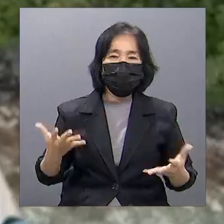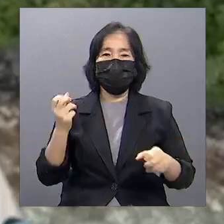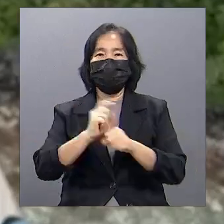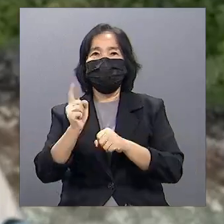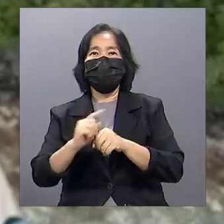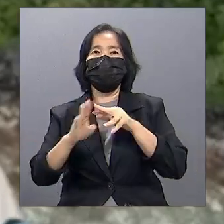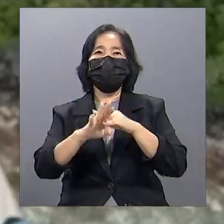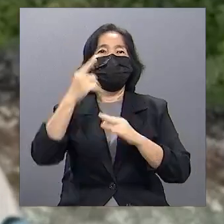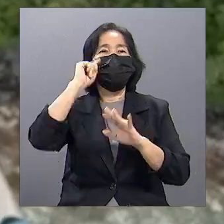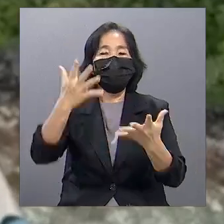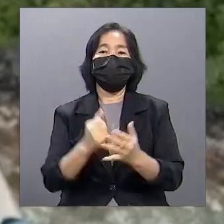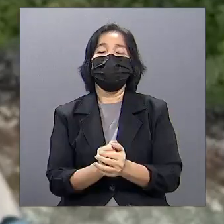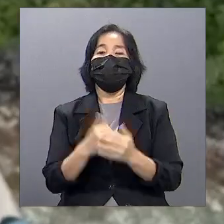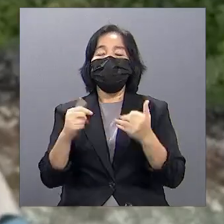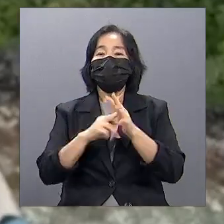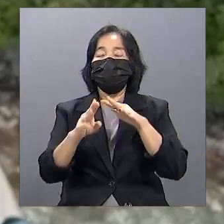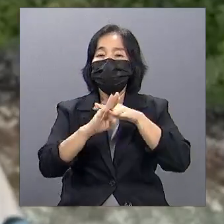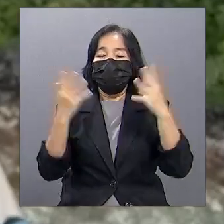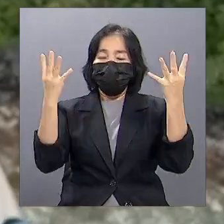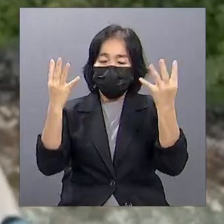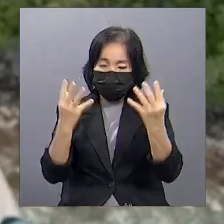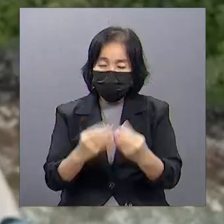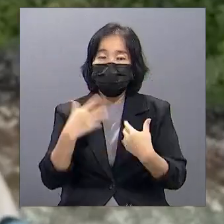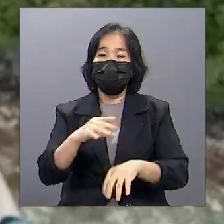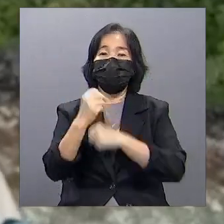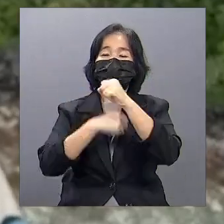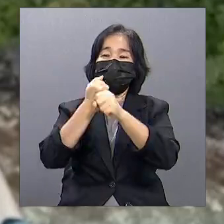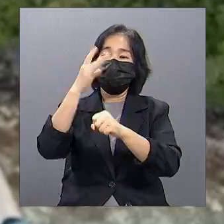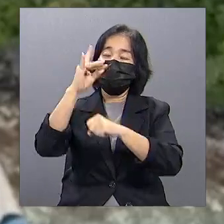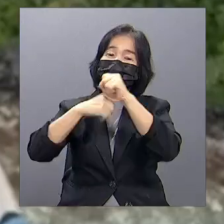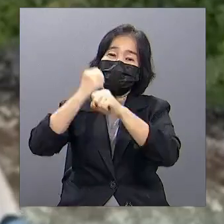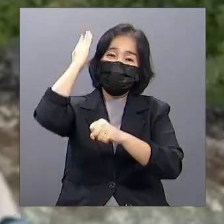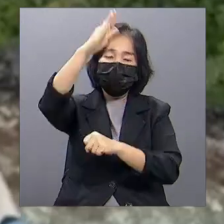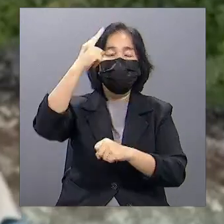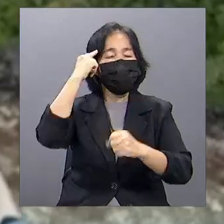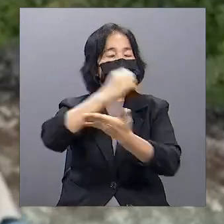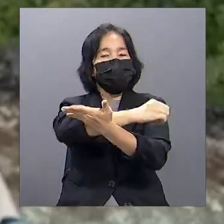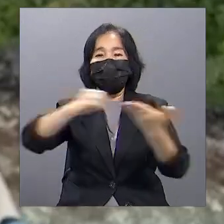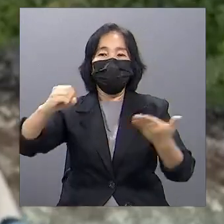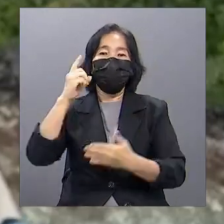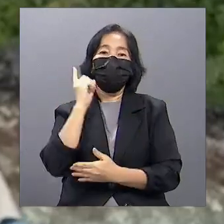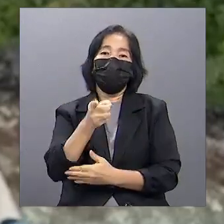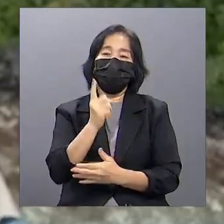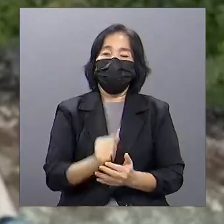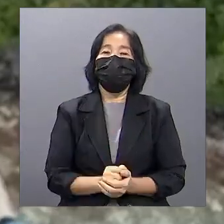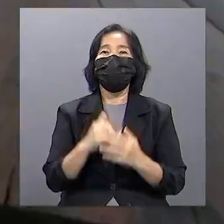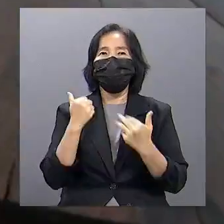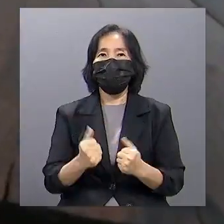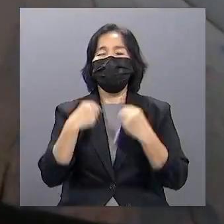ริมาณที่ลดลง20เท่าใน18ปีก็คงจะบอกเป็นตัวบ่งบอกได้ชัดเจนแล้วว่าทะเลไทยอยู่ในสภาพอย่างไร